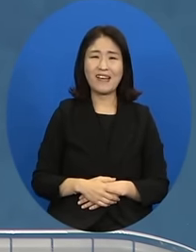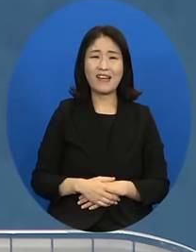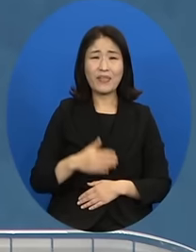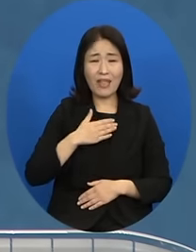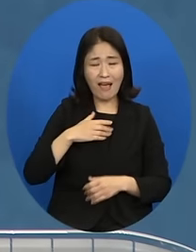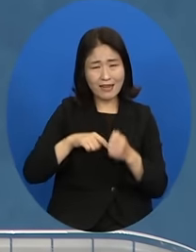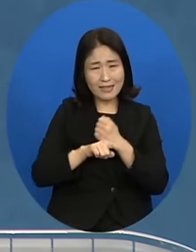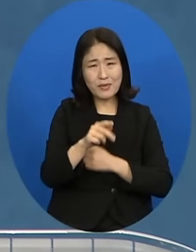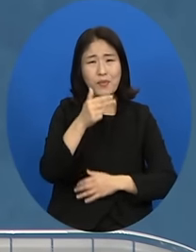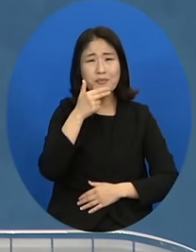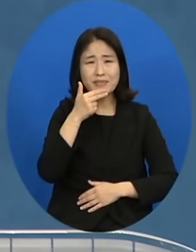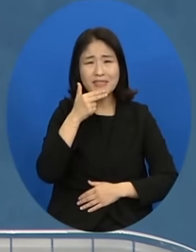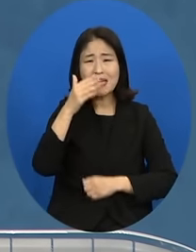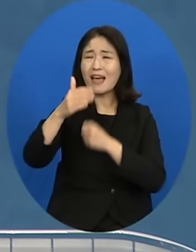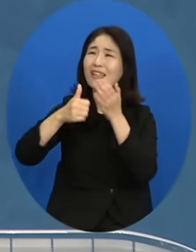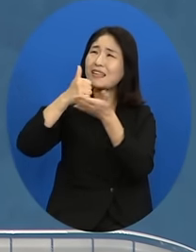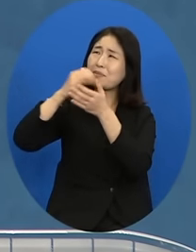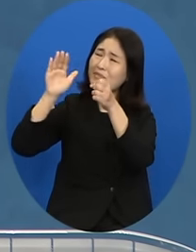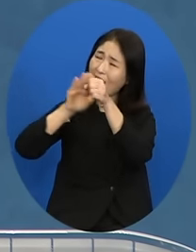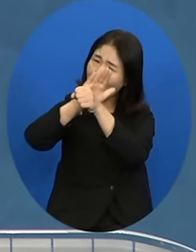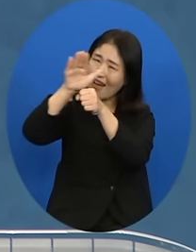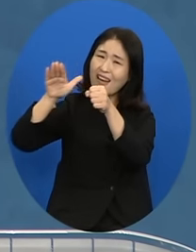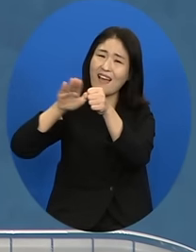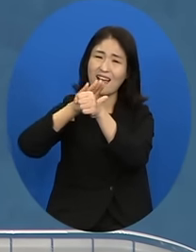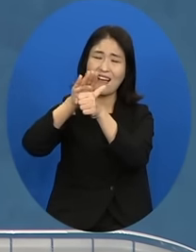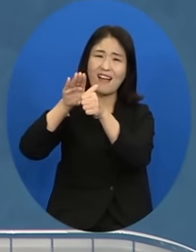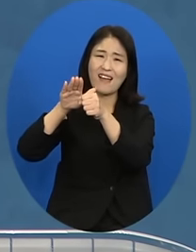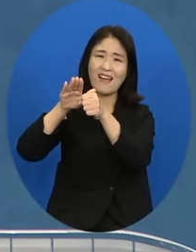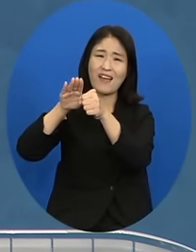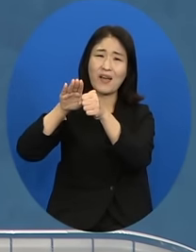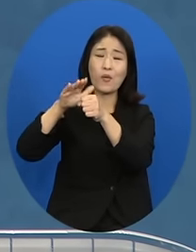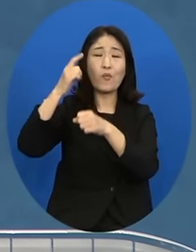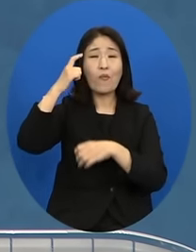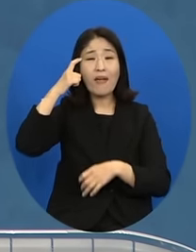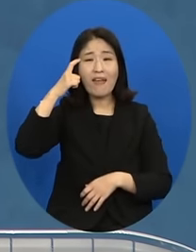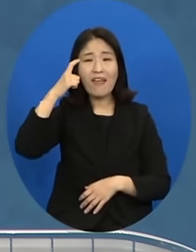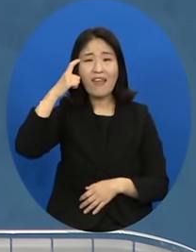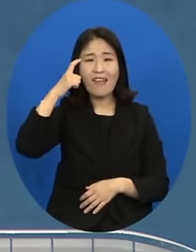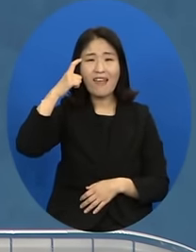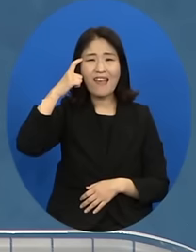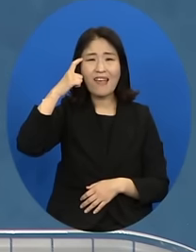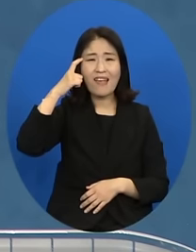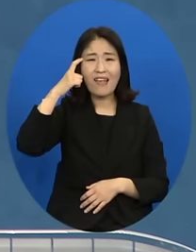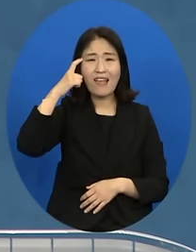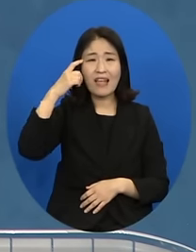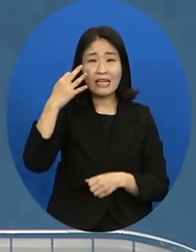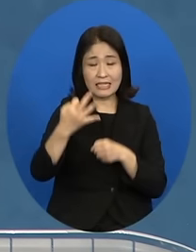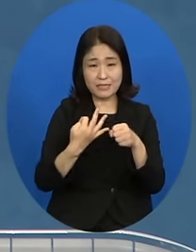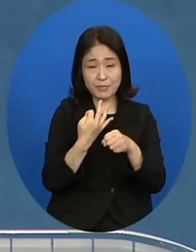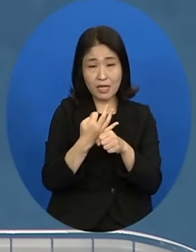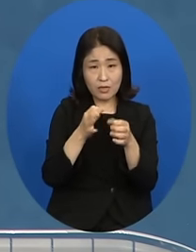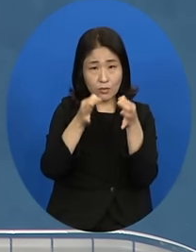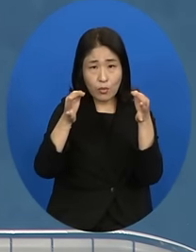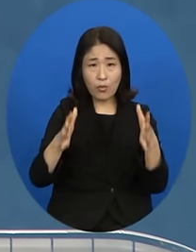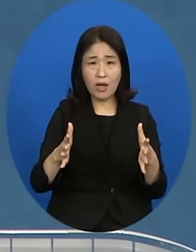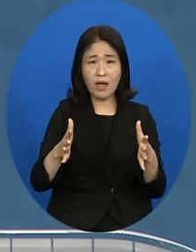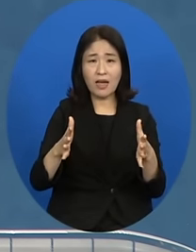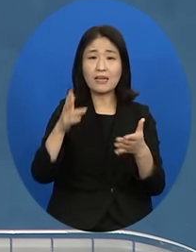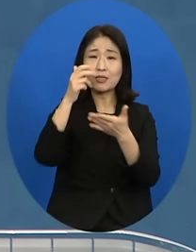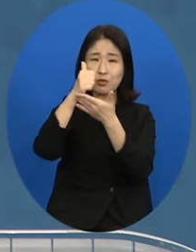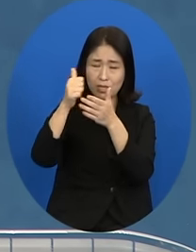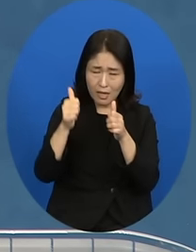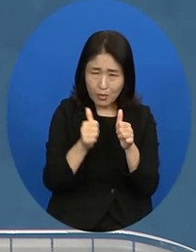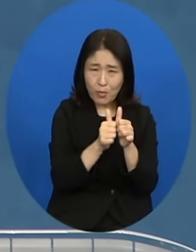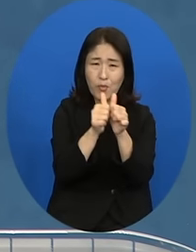저는 까닭 없이 하나님을 사랑해요. 왜 그럴까? 지난 14년 동안 주님과